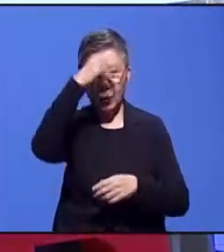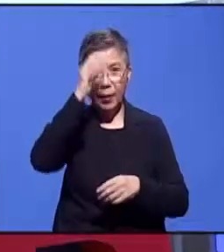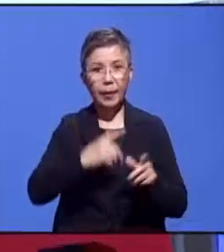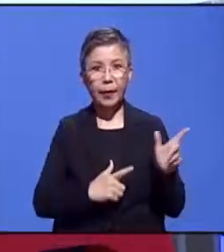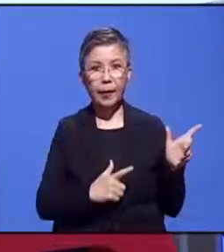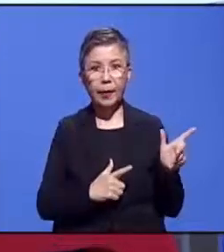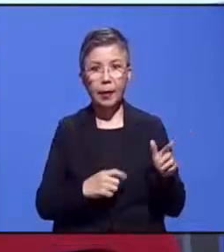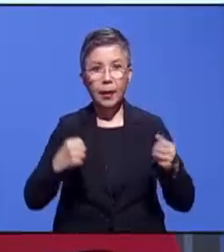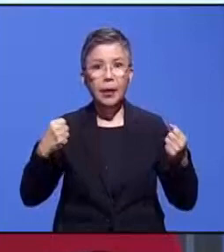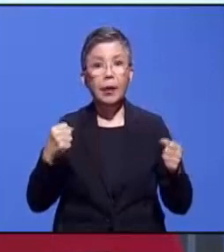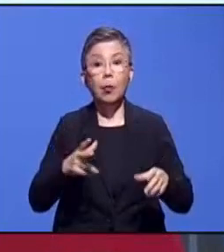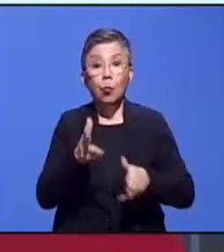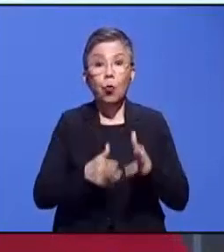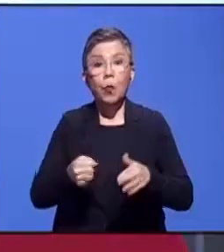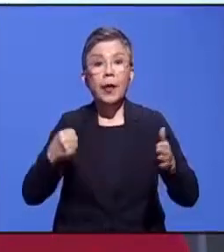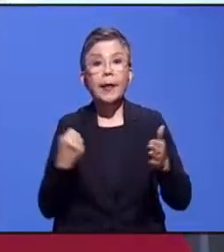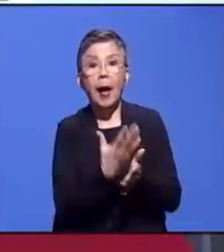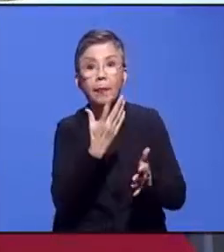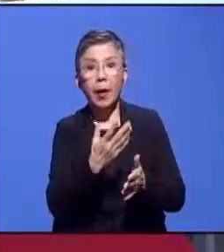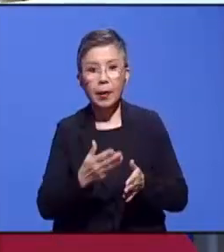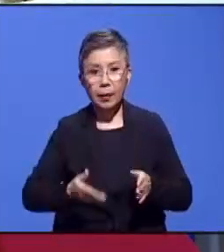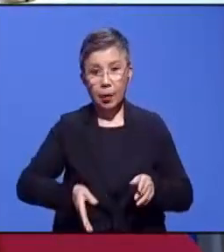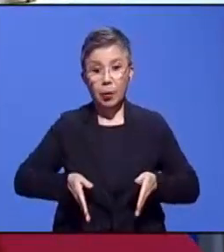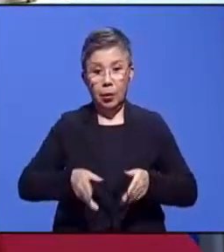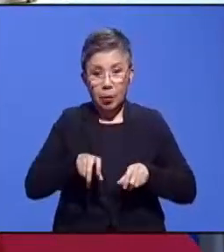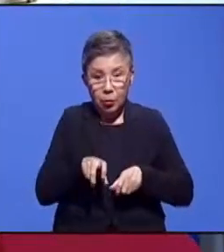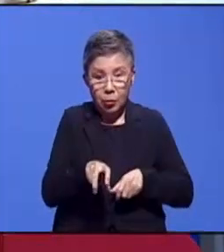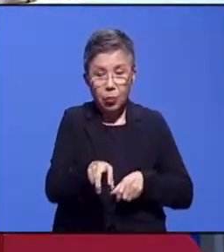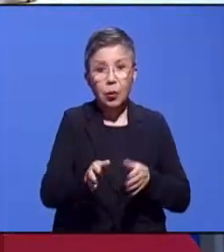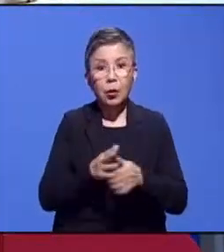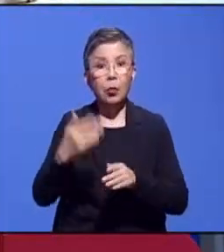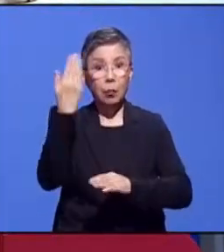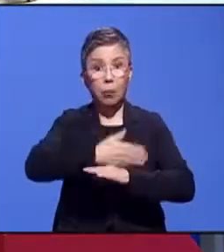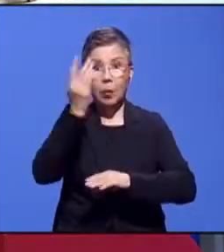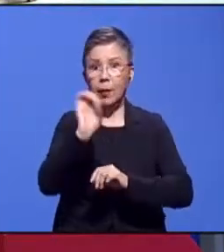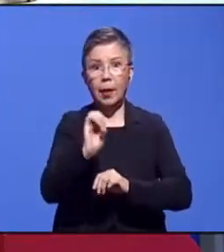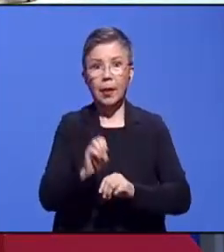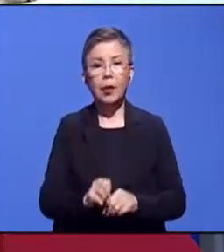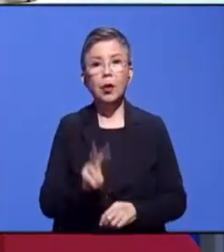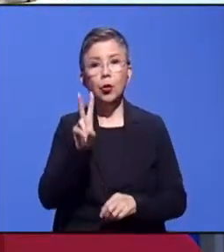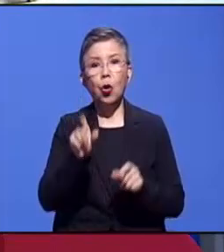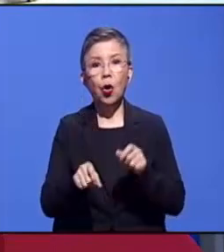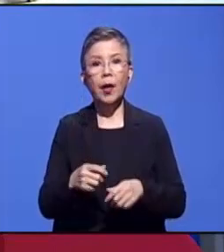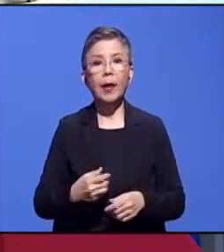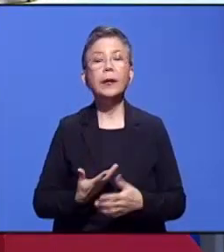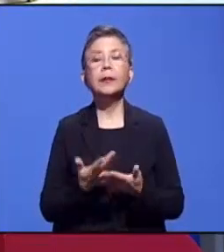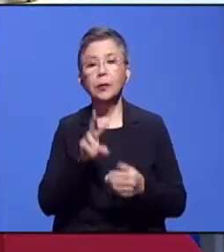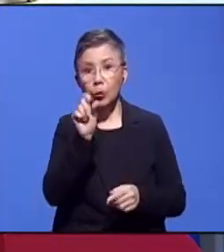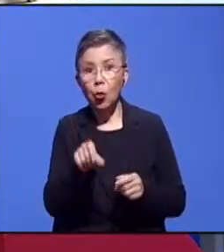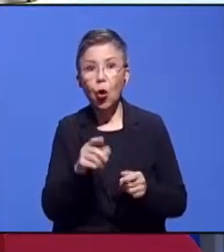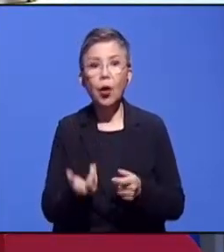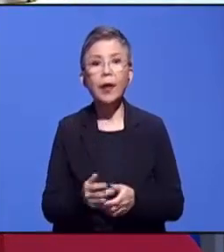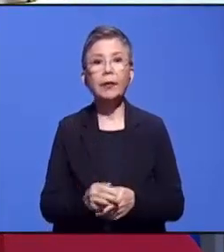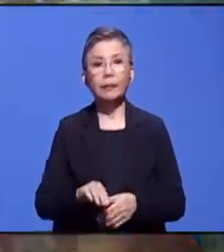TNI, tertabrak kereta api di perlintasan tanpa palang pintu. 2 orang tewas sedangkan 1 korban lain hilang, diduga jatuh ke